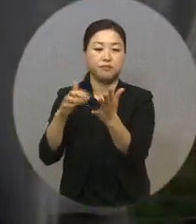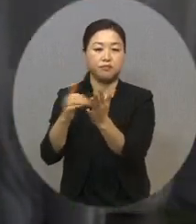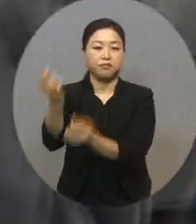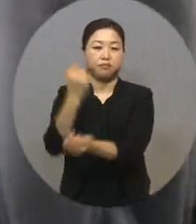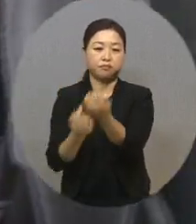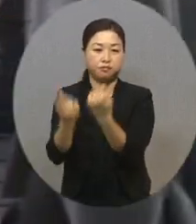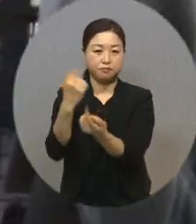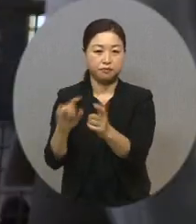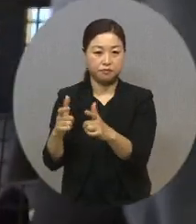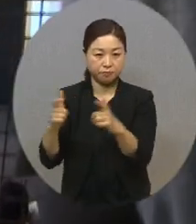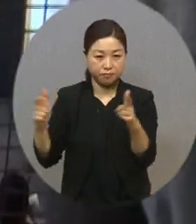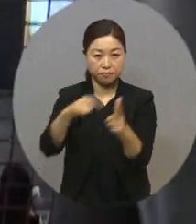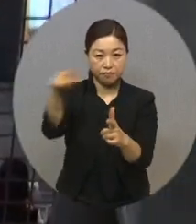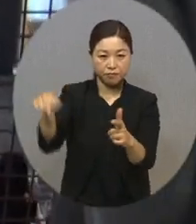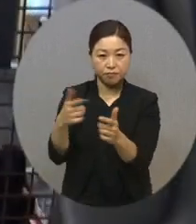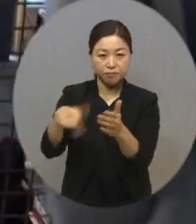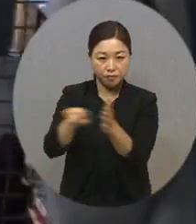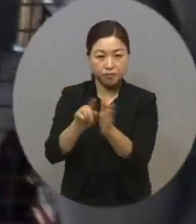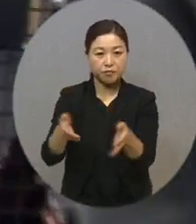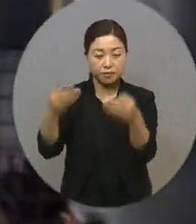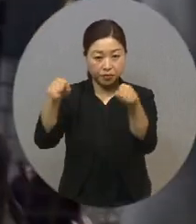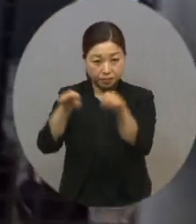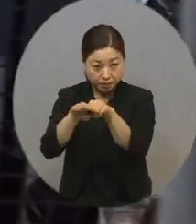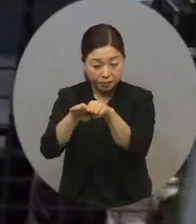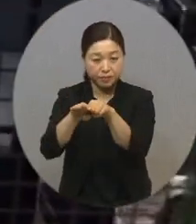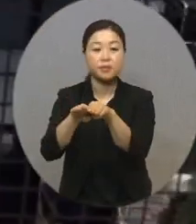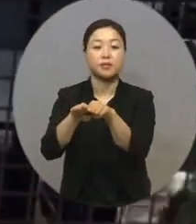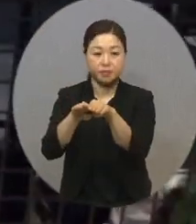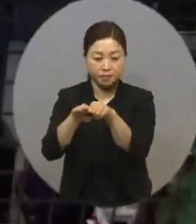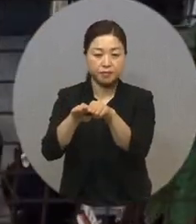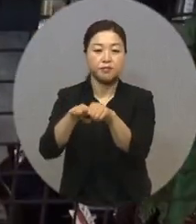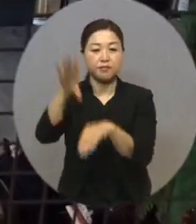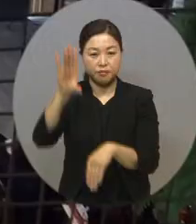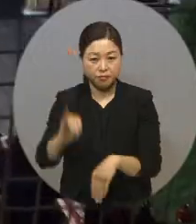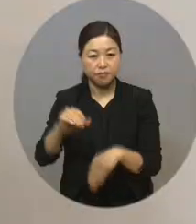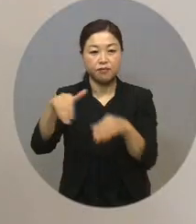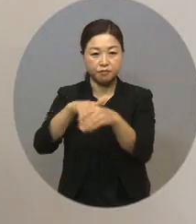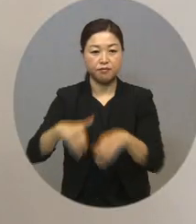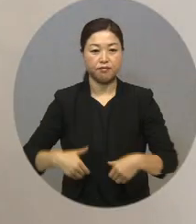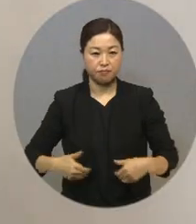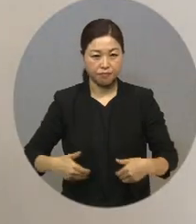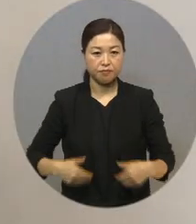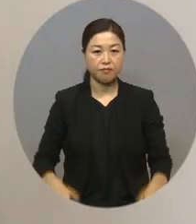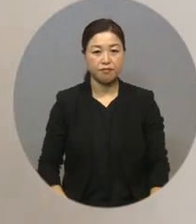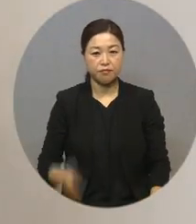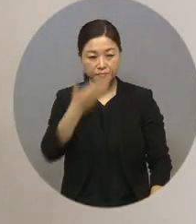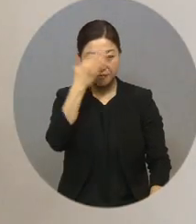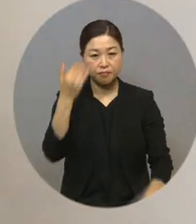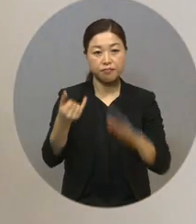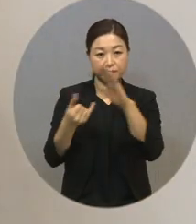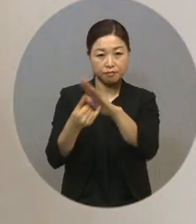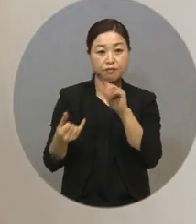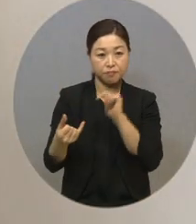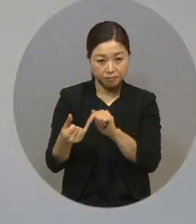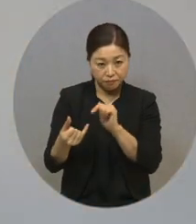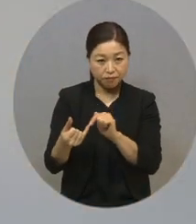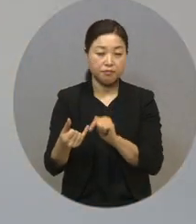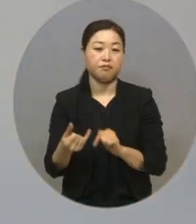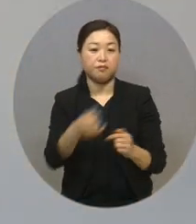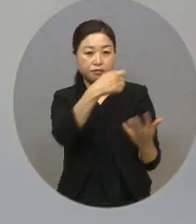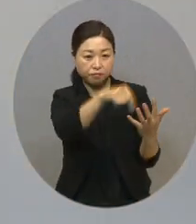있어 그들을 위한 시설 그들에게 어울리는 문화가 필요합니다. 청소년들도,